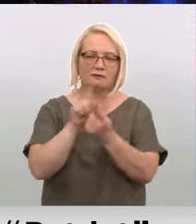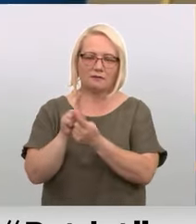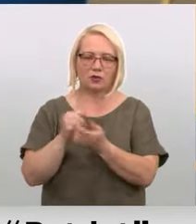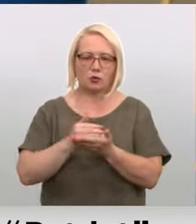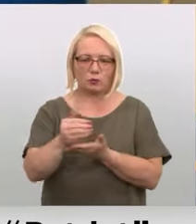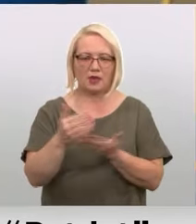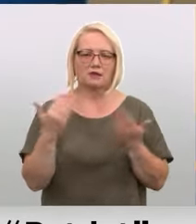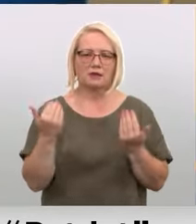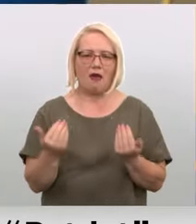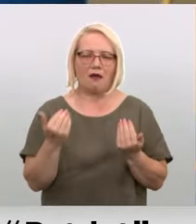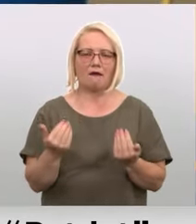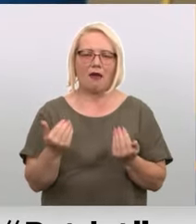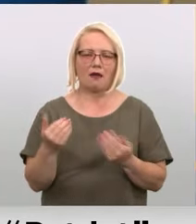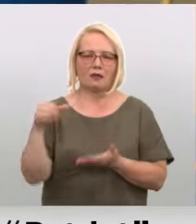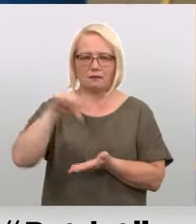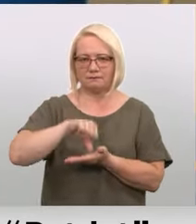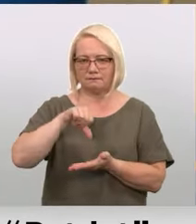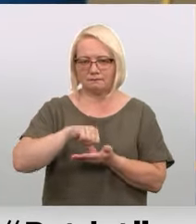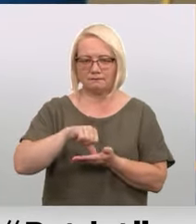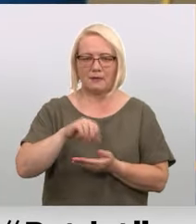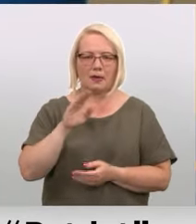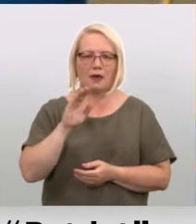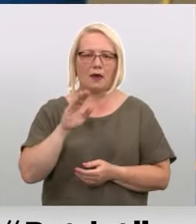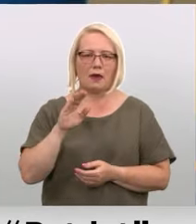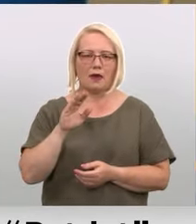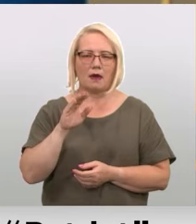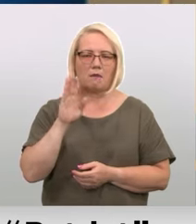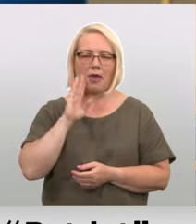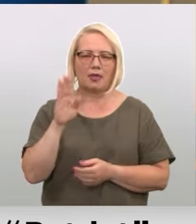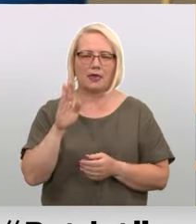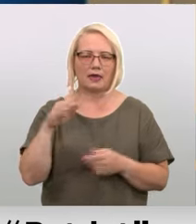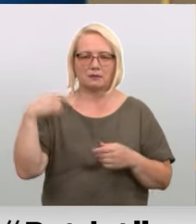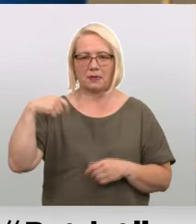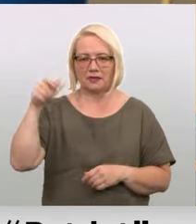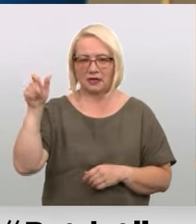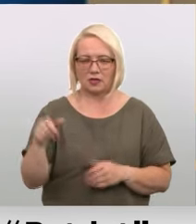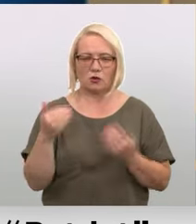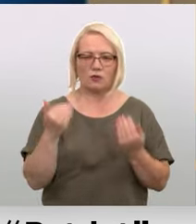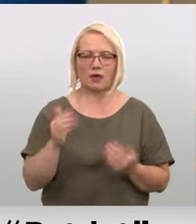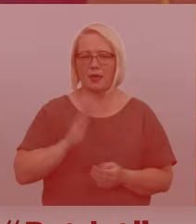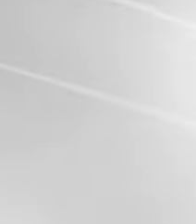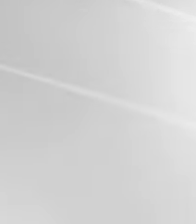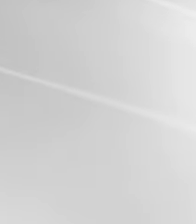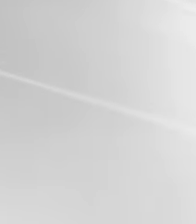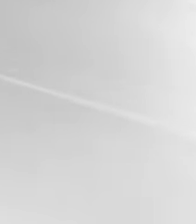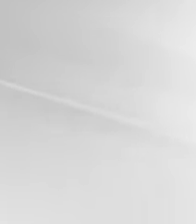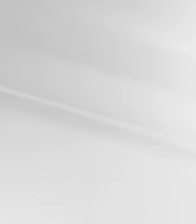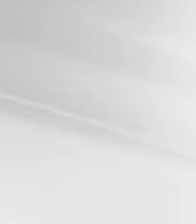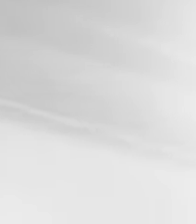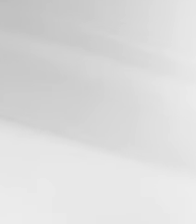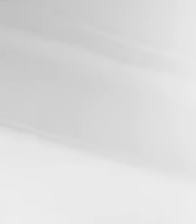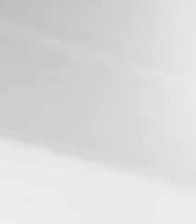runā Beļģijas premjers, un mēs tagad gaidām, kad nāks un varēsim aprunāties ar Latvijas prezidentu.